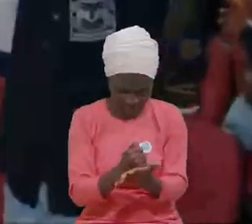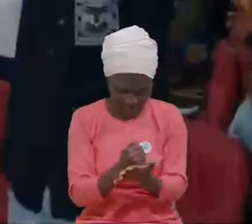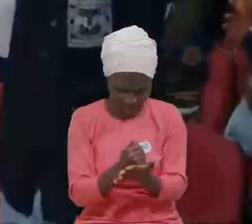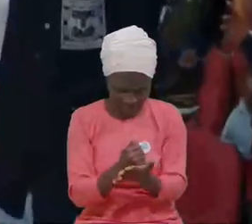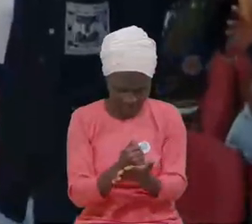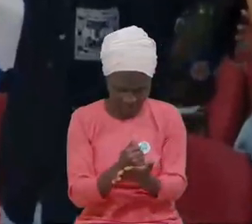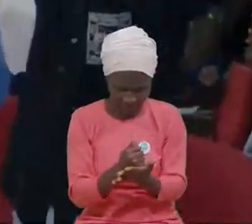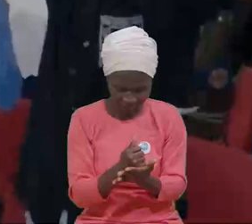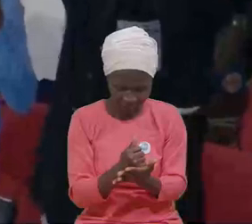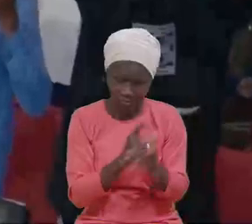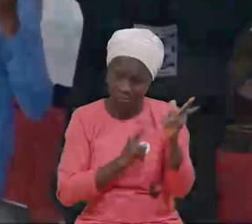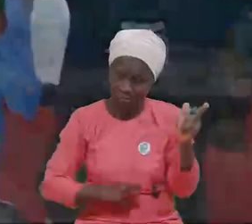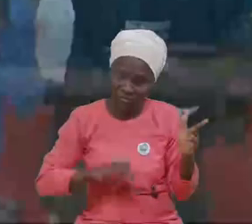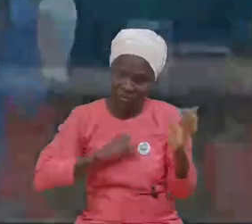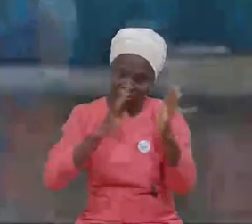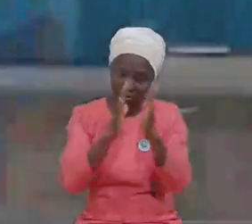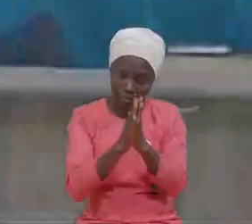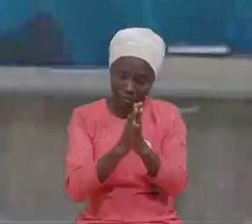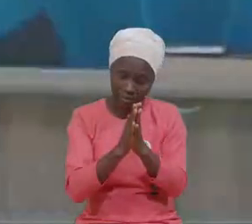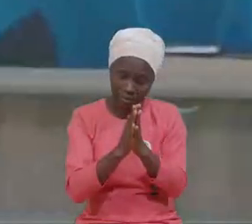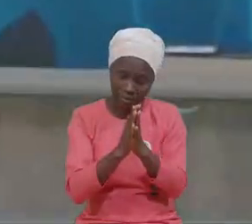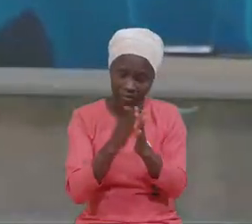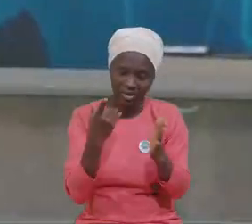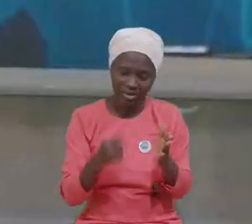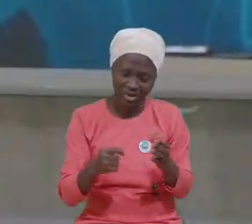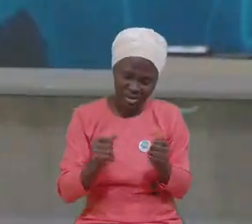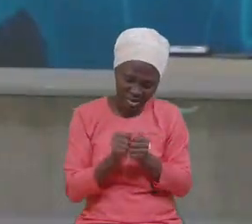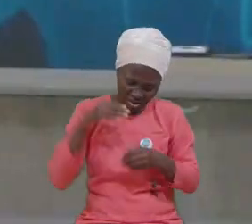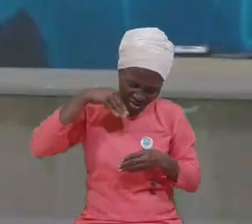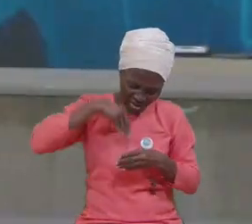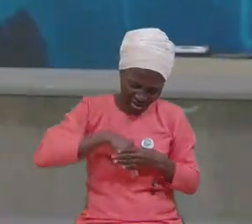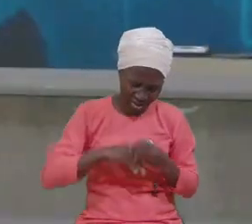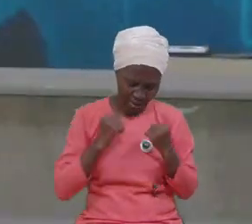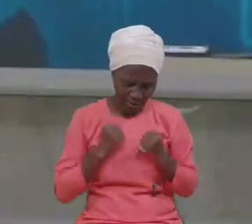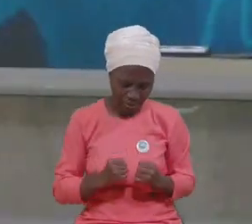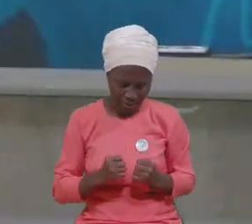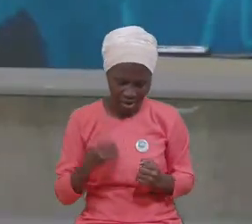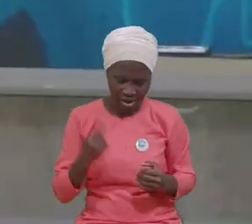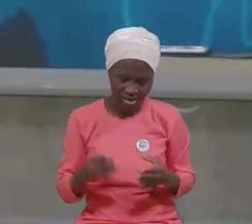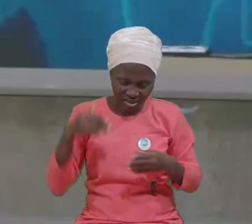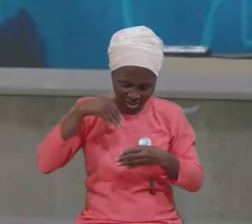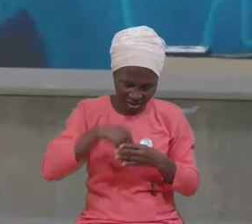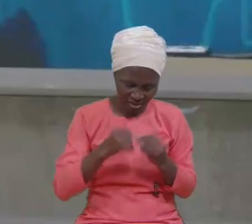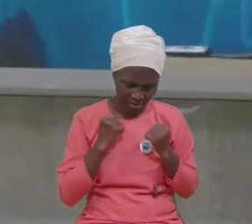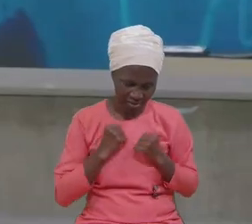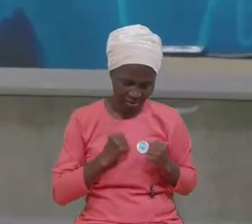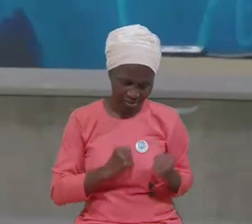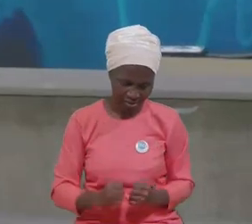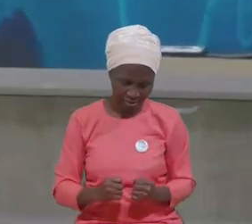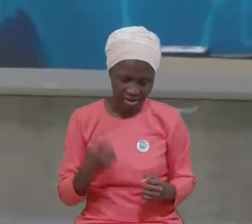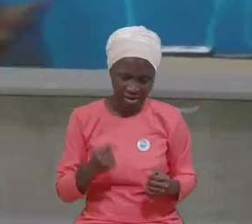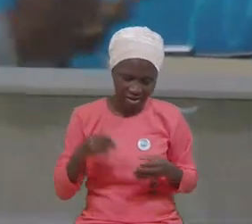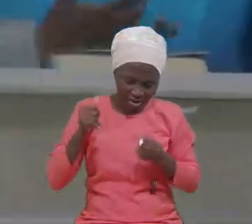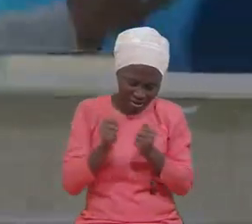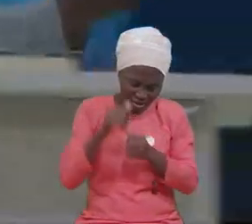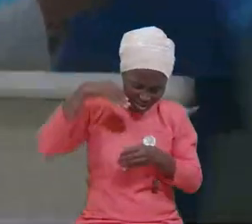Jésus. Seigneur, je prie. La puissance interne, la force interne,